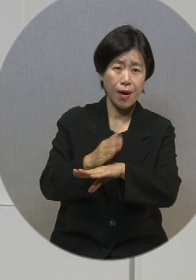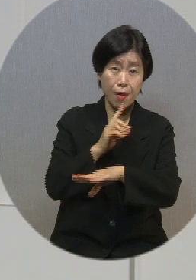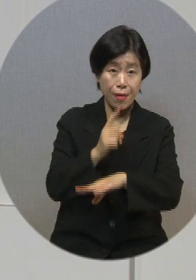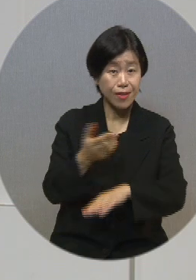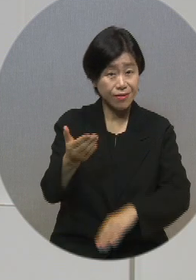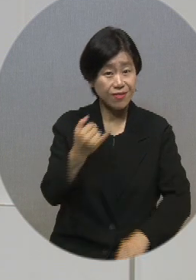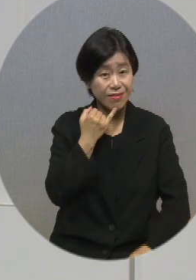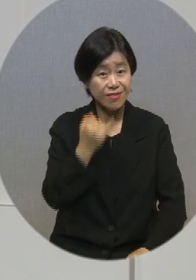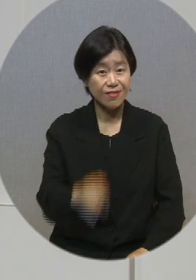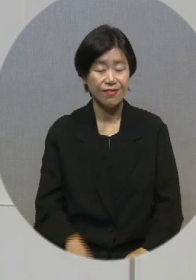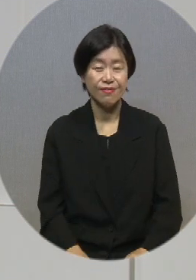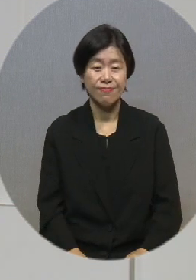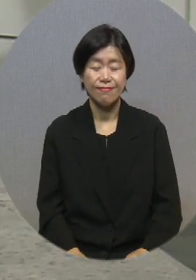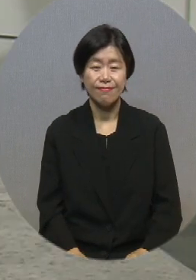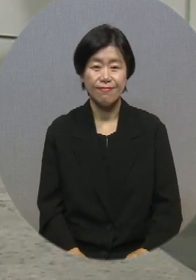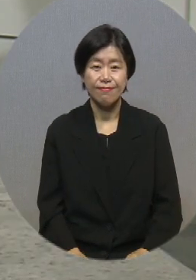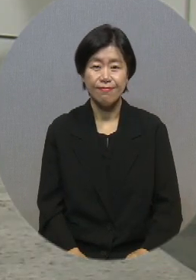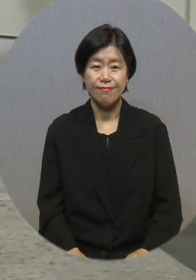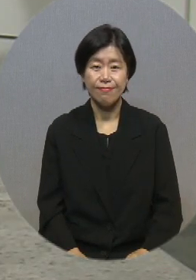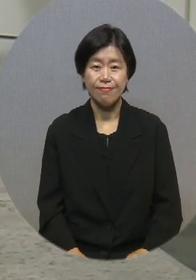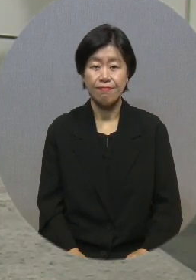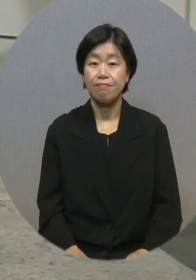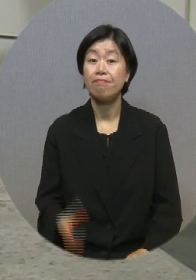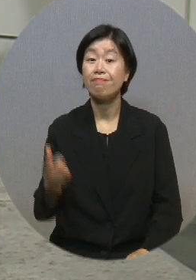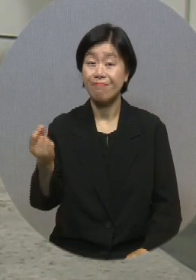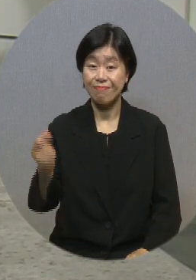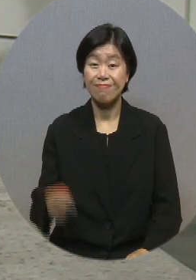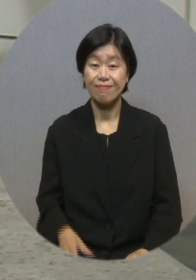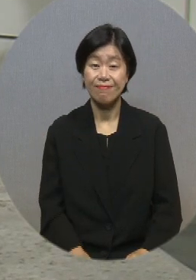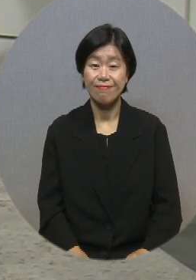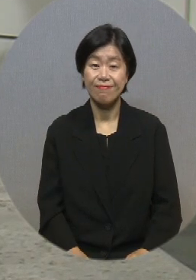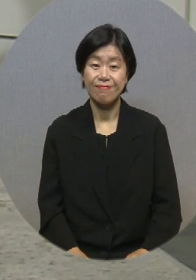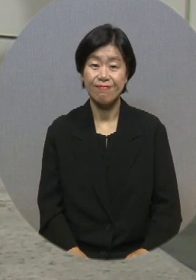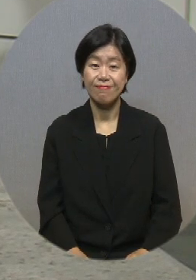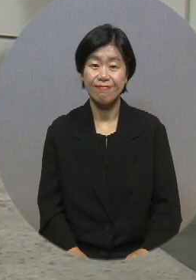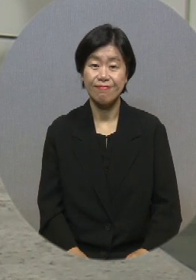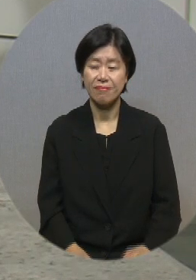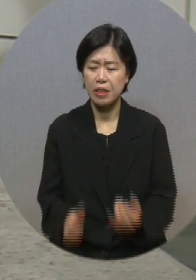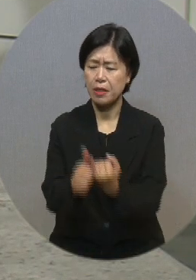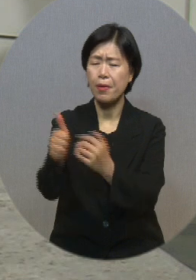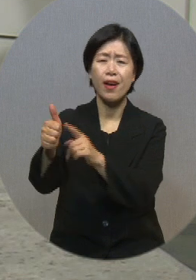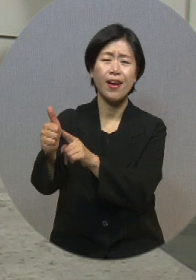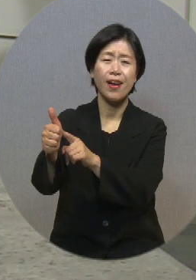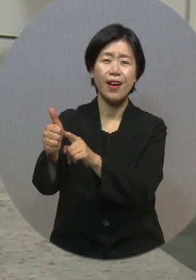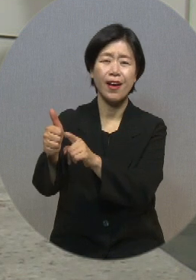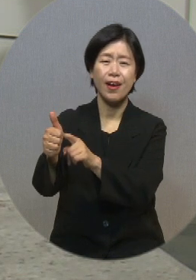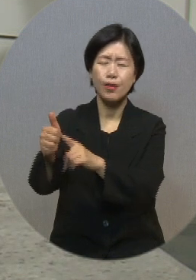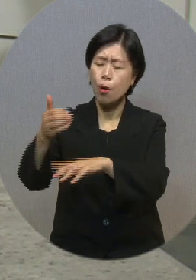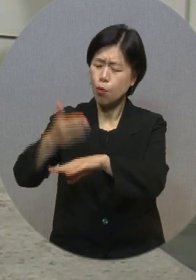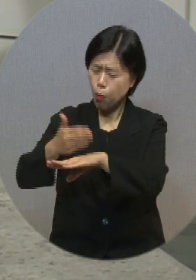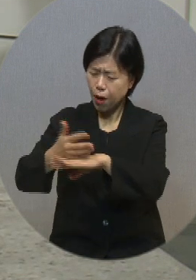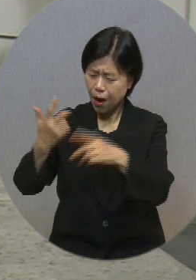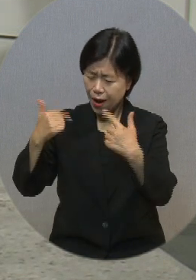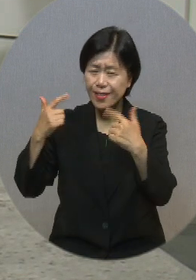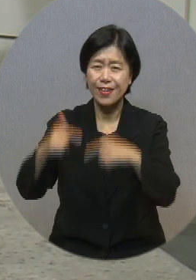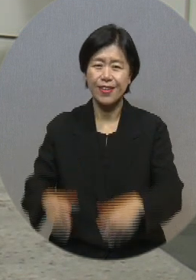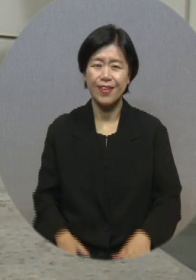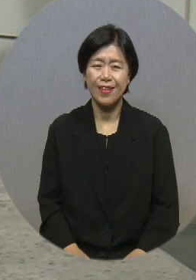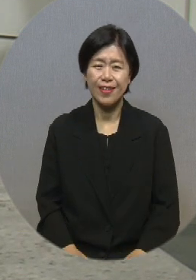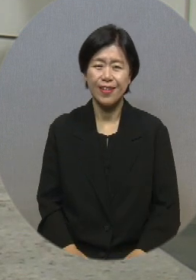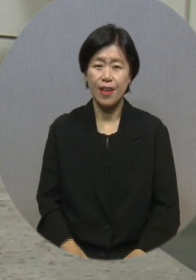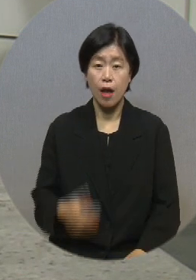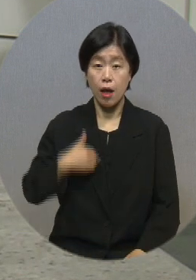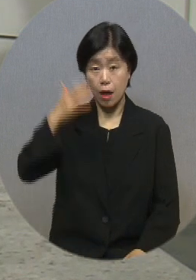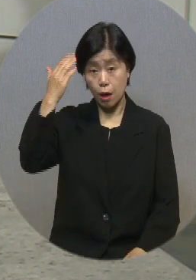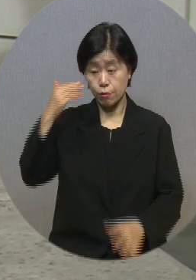한마디 하셔야 될 것 같은데요. 그렇네요. 예. 남편한테 늘 고마운데요. 한국